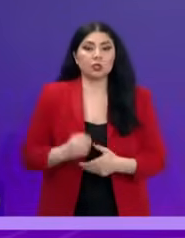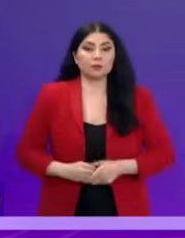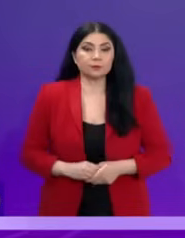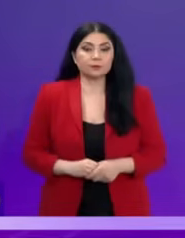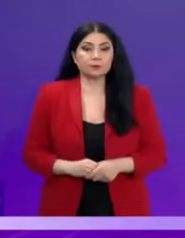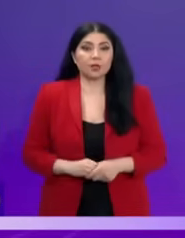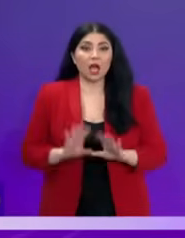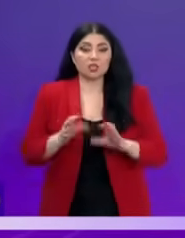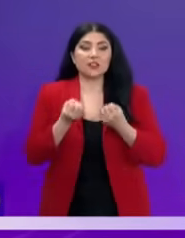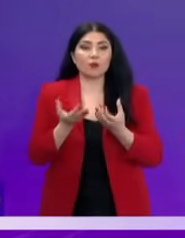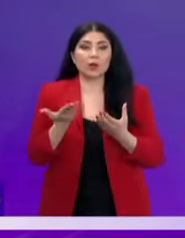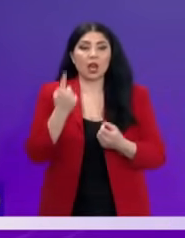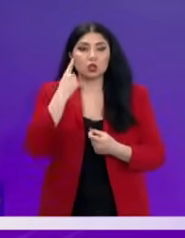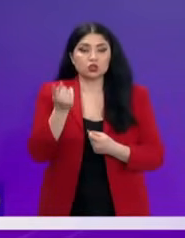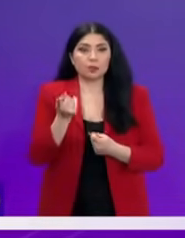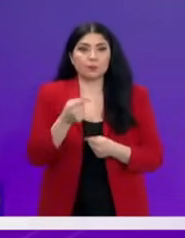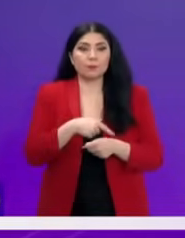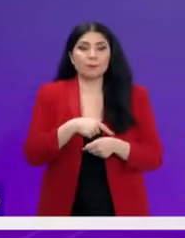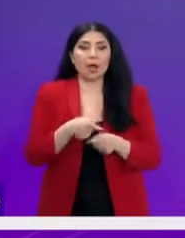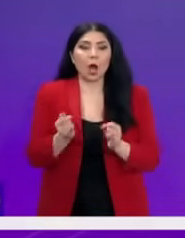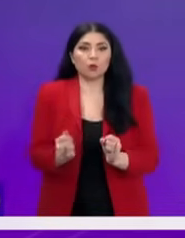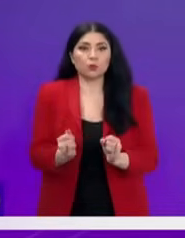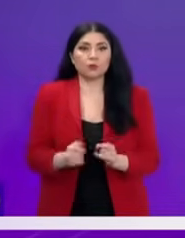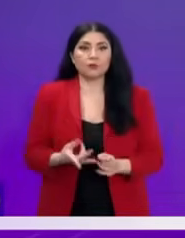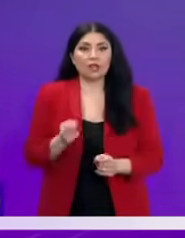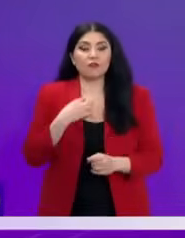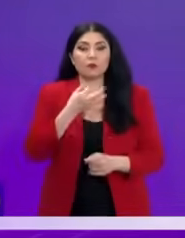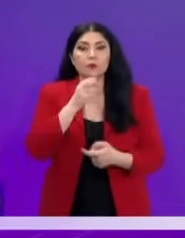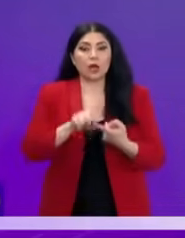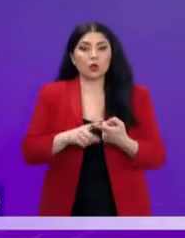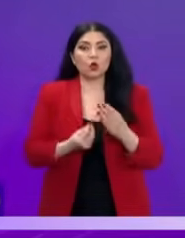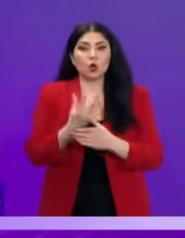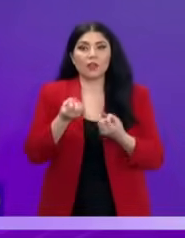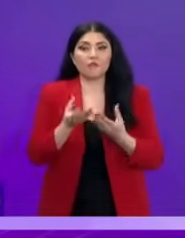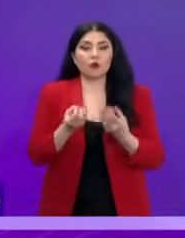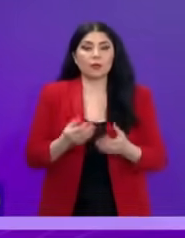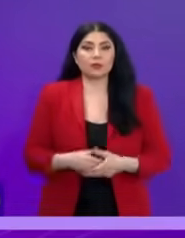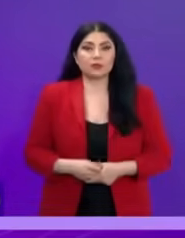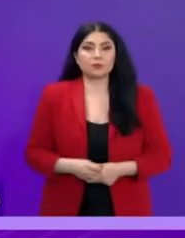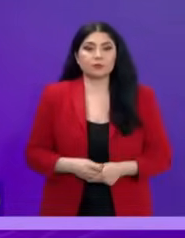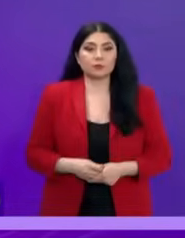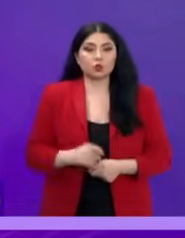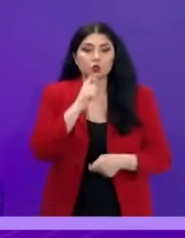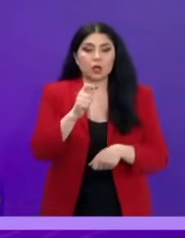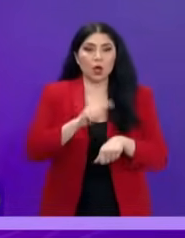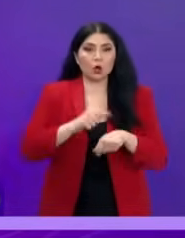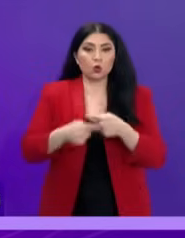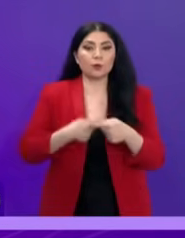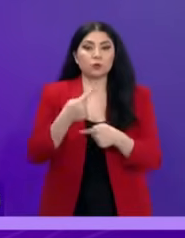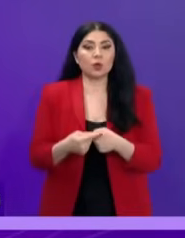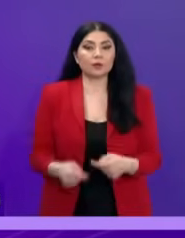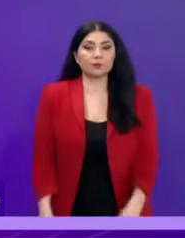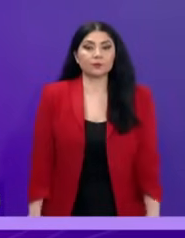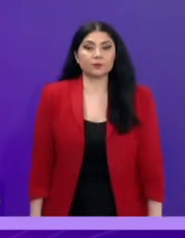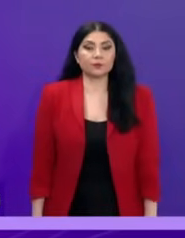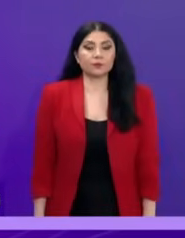sunt informațiile pe care le avem până în acest moment, dar vom reveni cu noi informații în jurnalii următoare, imediat